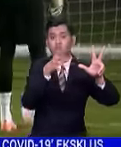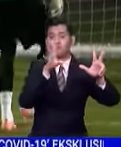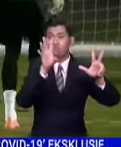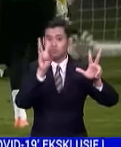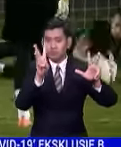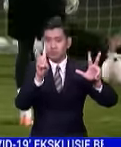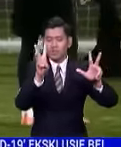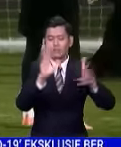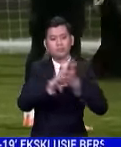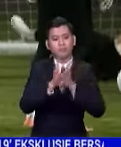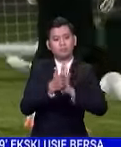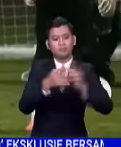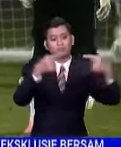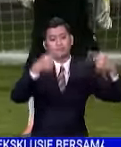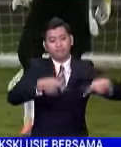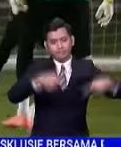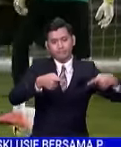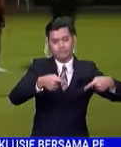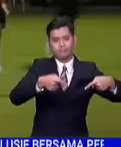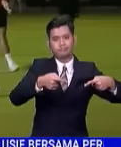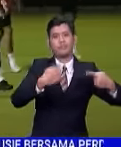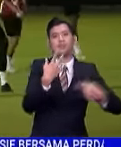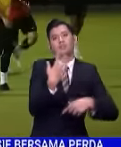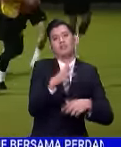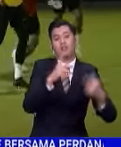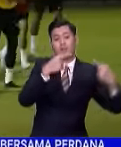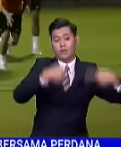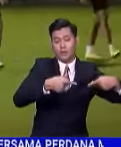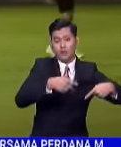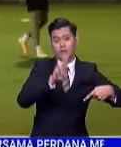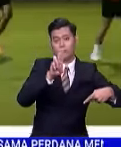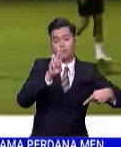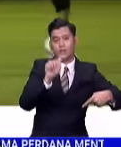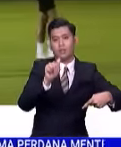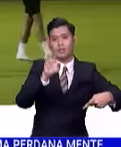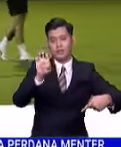Justru dua siri aksi persahabatan menentang Kuwait malam ini dan